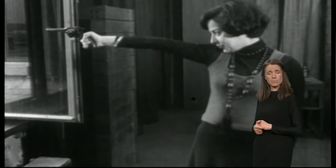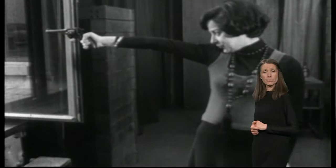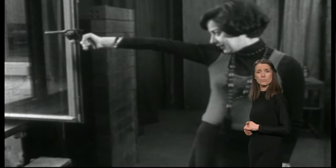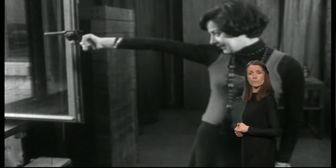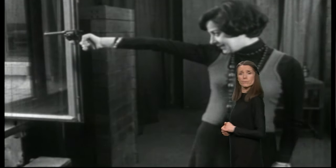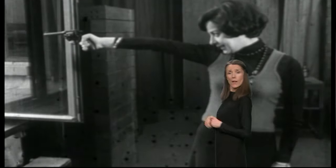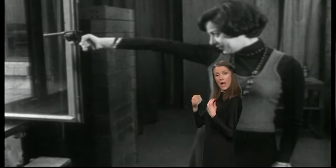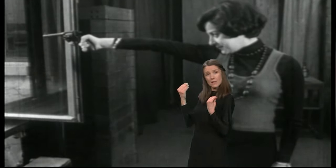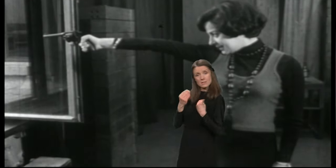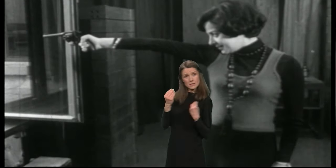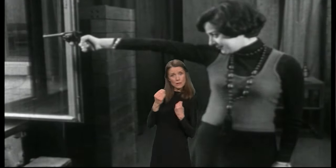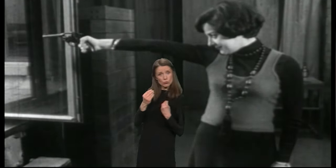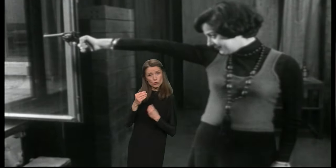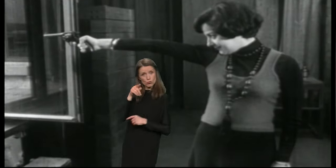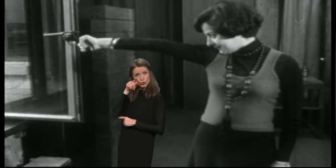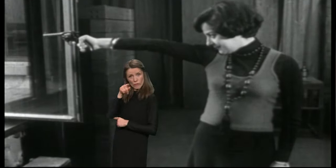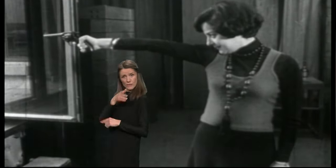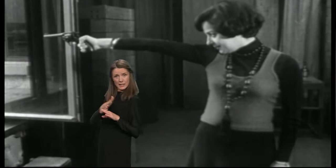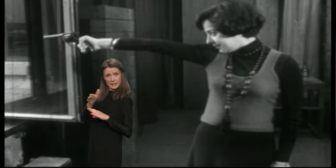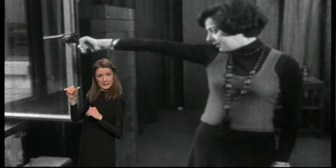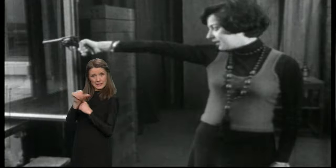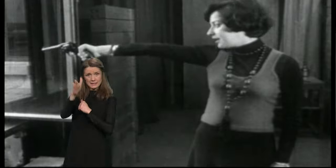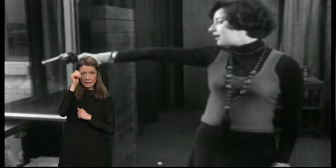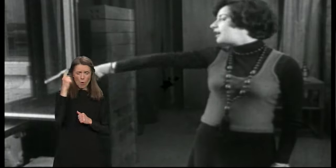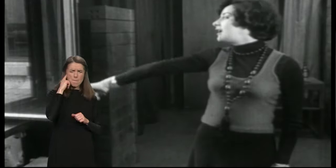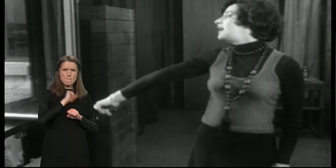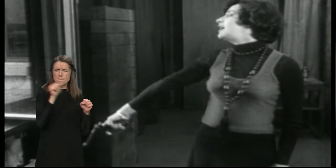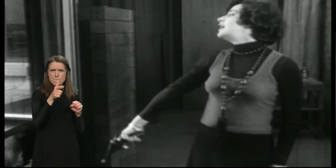To je zato što idete skrivenom stanom.